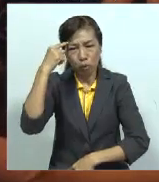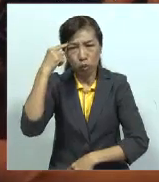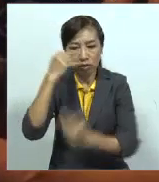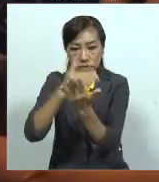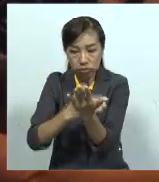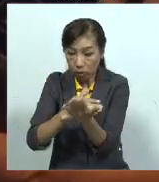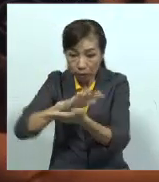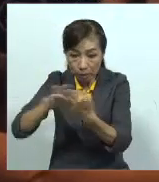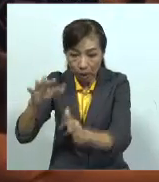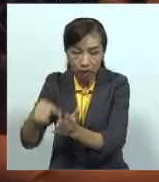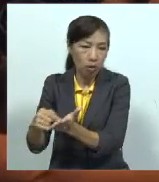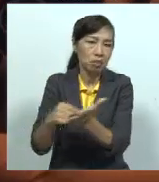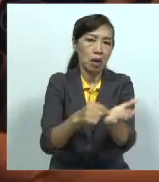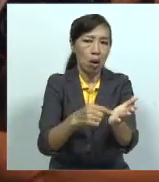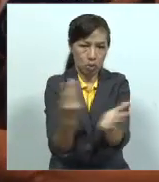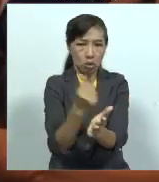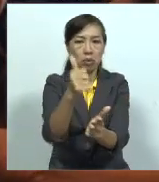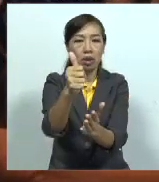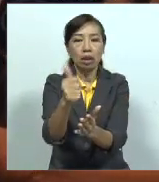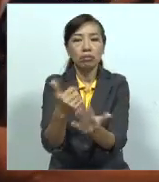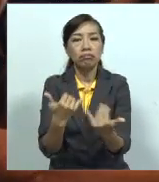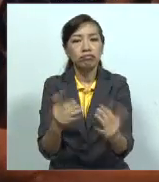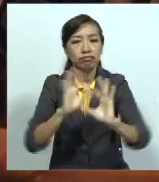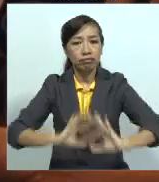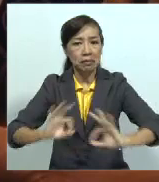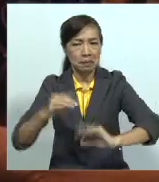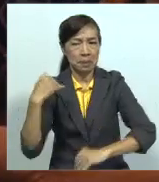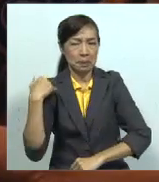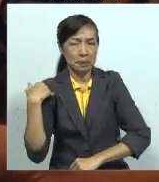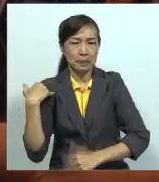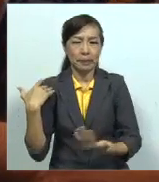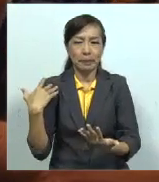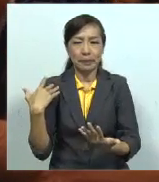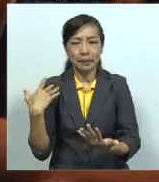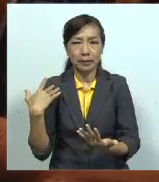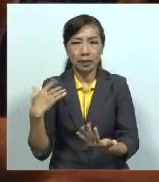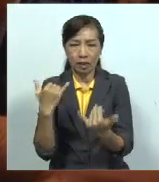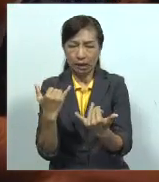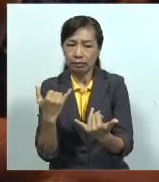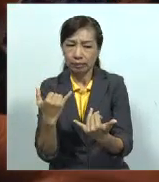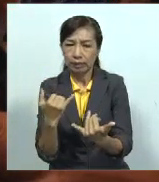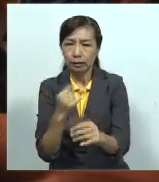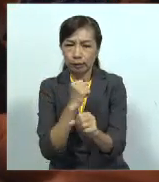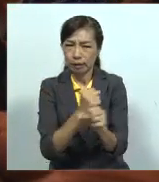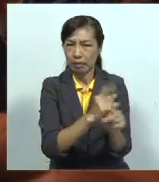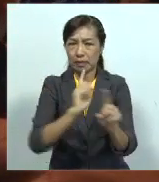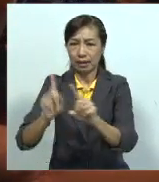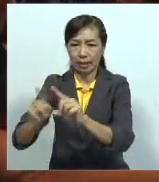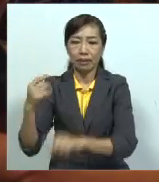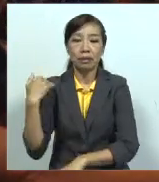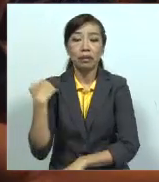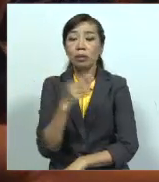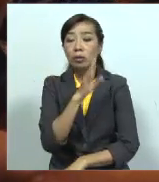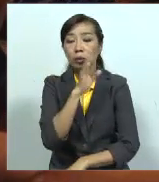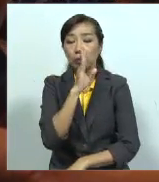ะทุกอย่างมันก็รออยู่แล้วมันมีอะไรบางอย่างที่จะต้องทำอีกหลายเรื่องถ้า